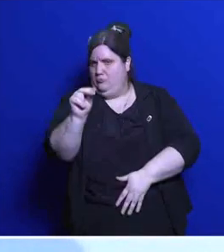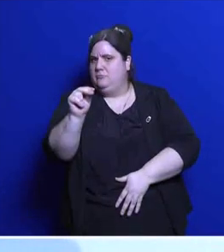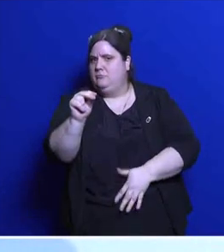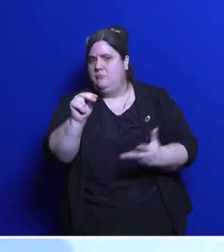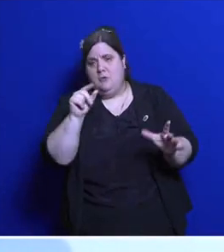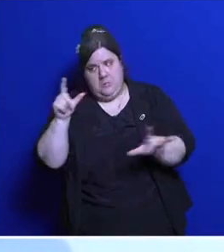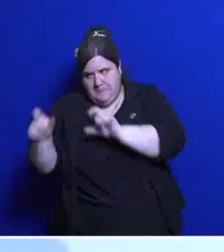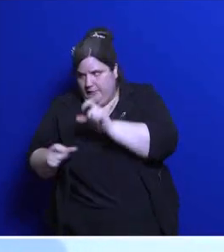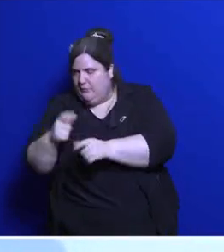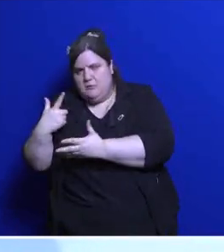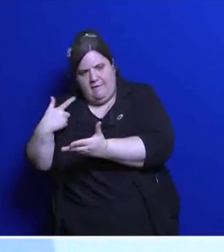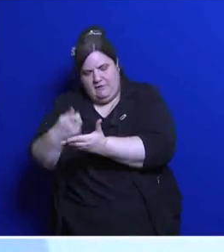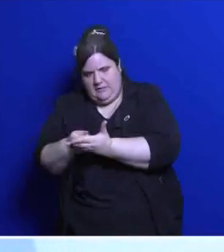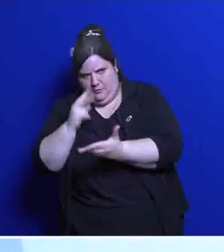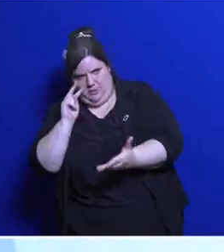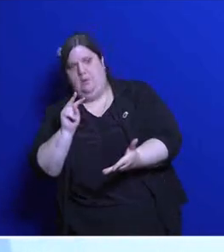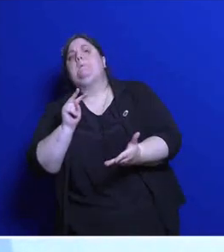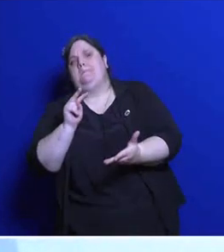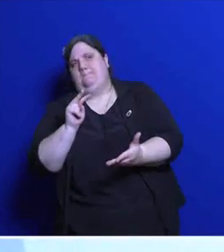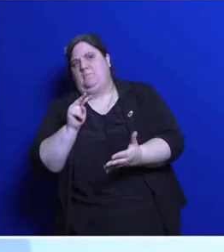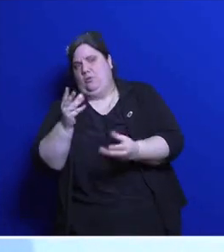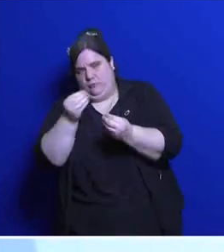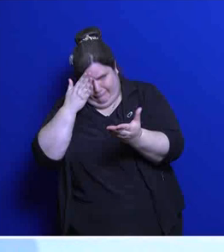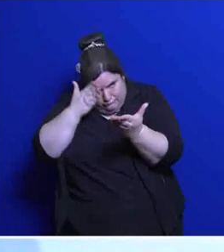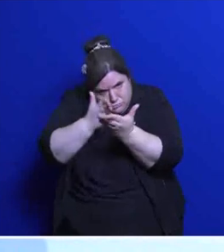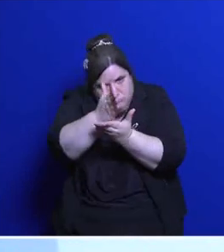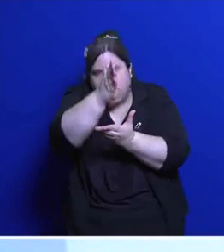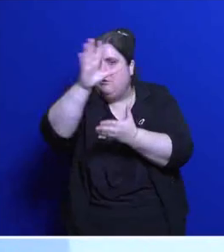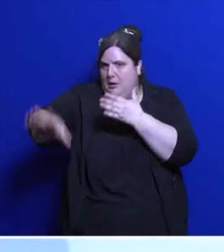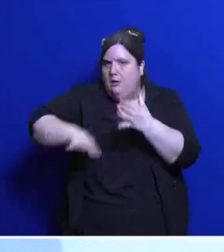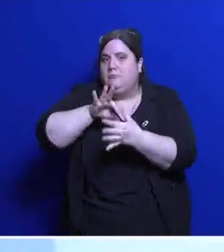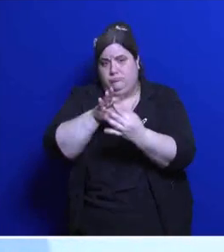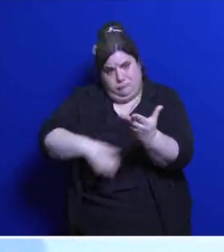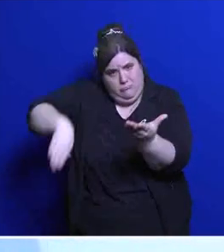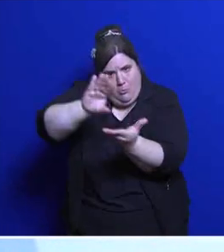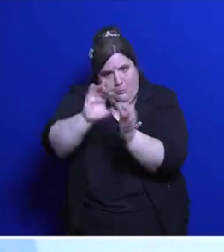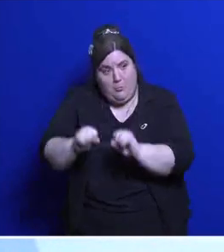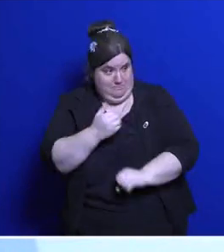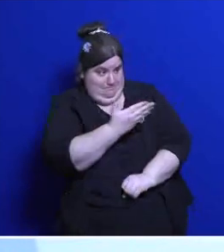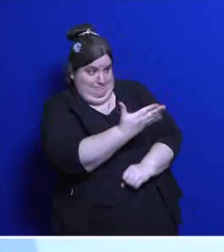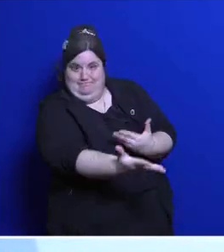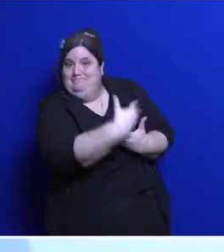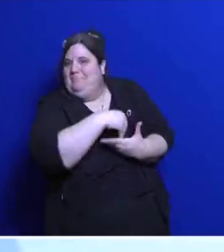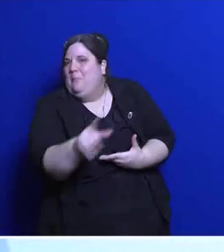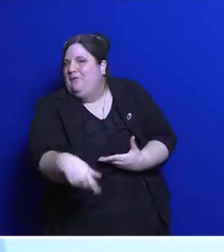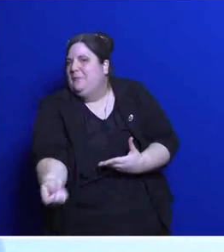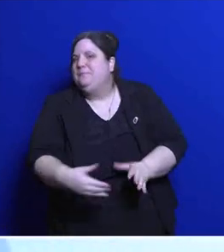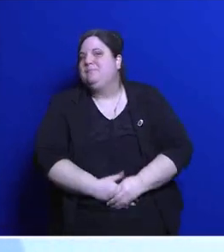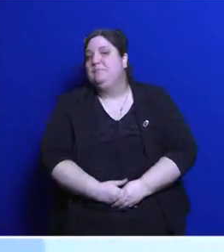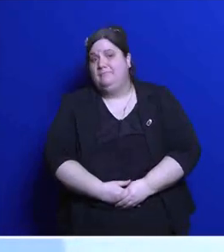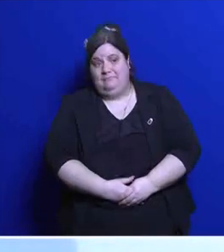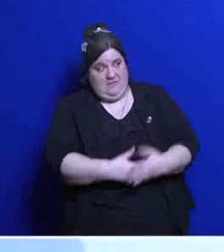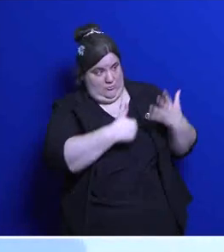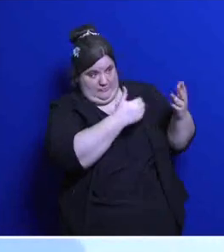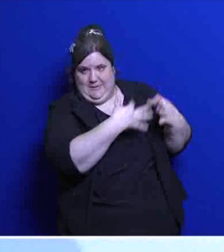pour les investisseurs du monde entier, donc ceux du Golfe. Et je le dis à tous nos amis ici des 6 pays